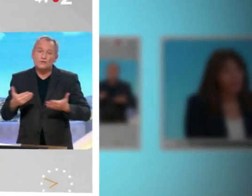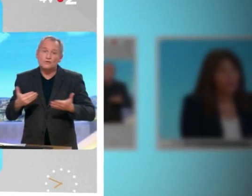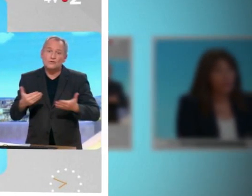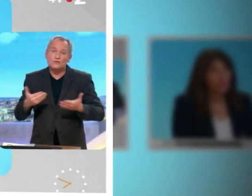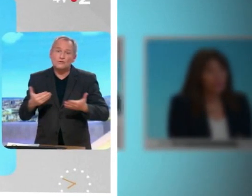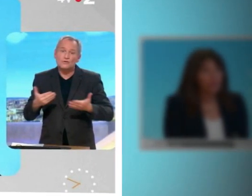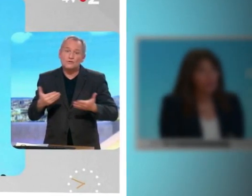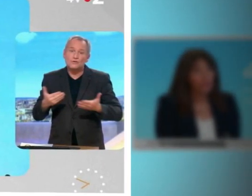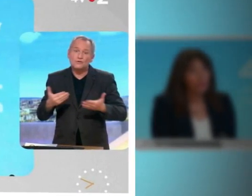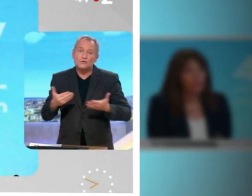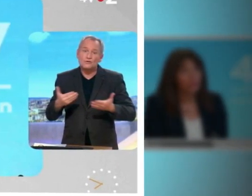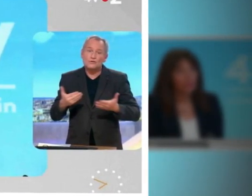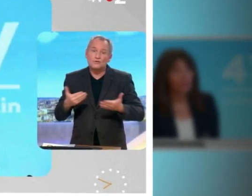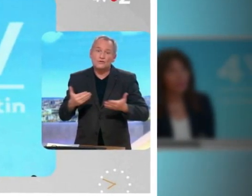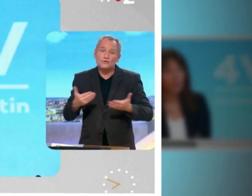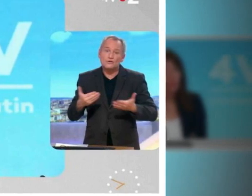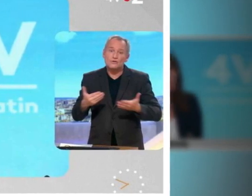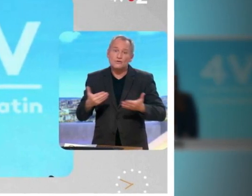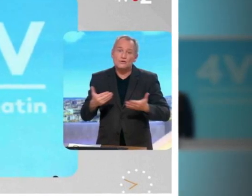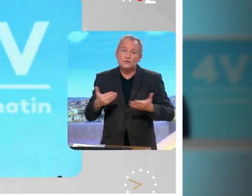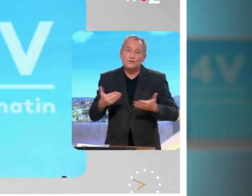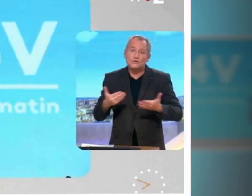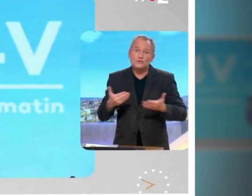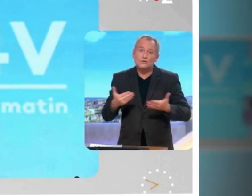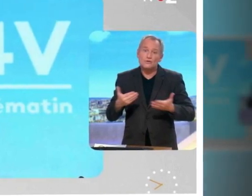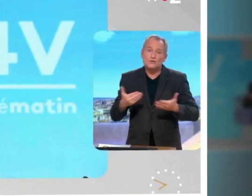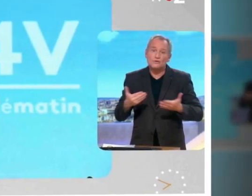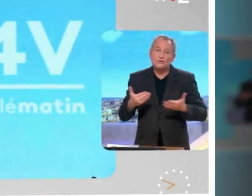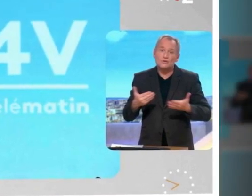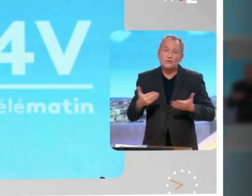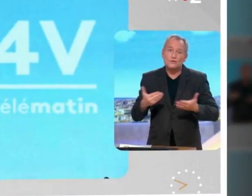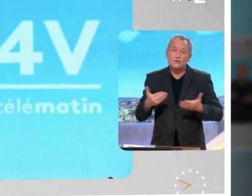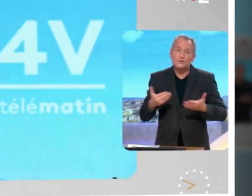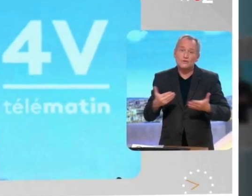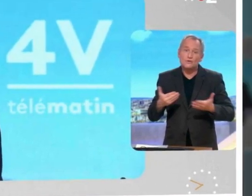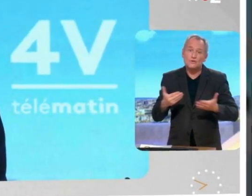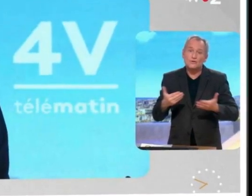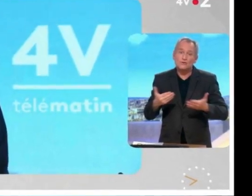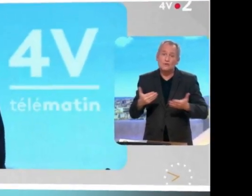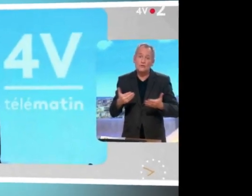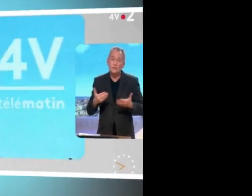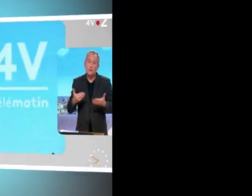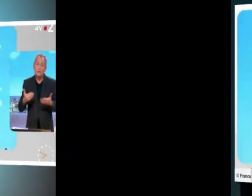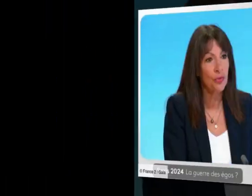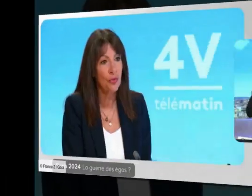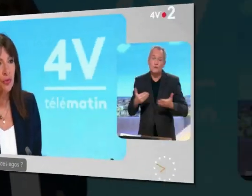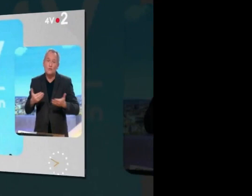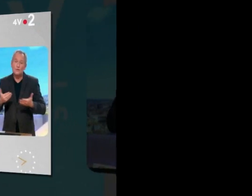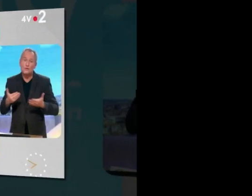Sa rivale, Anne Hidalgo, était l'invitée des 4 vérités dans l'émission de Télématin, sur France 2.